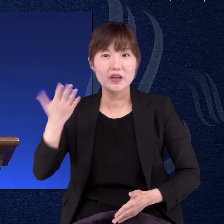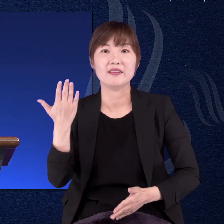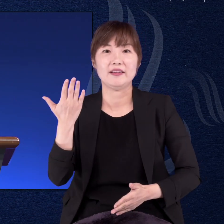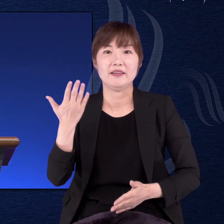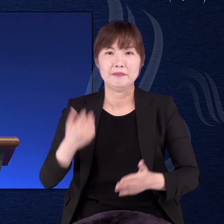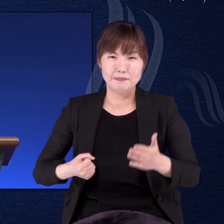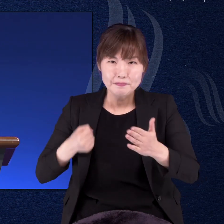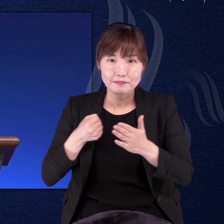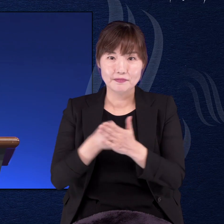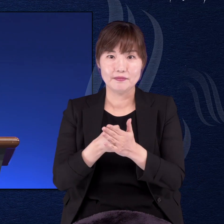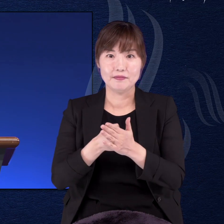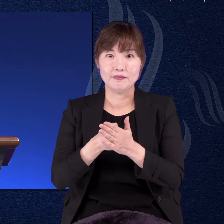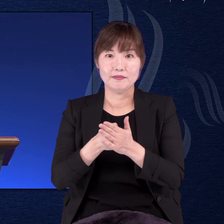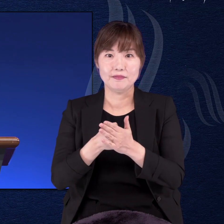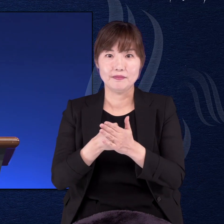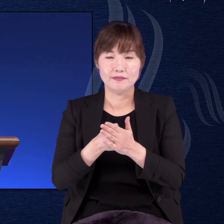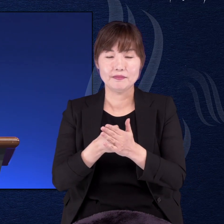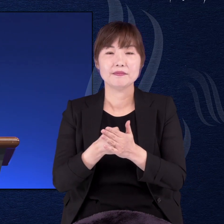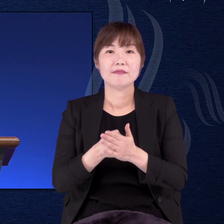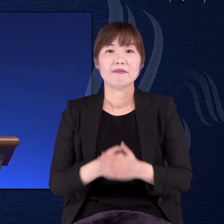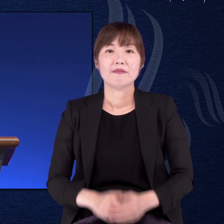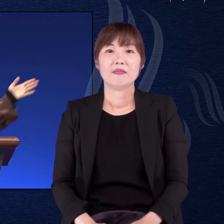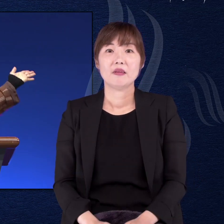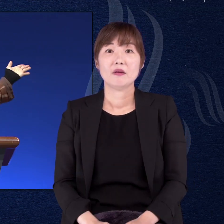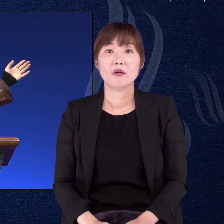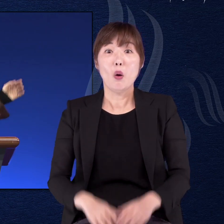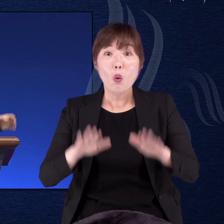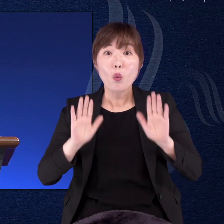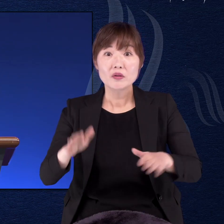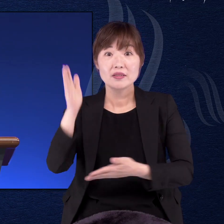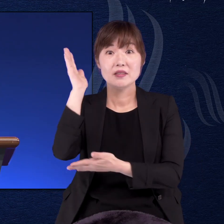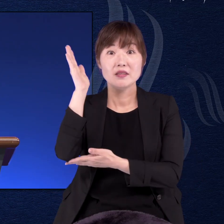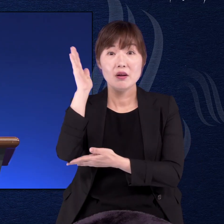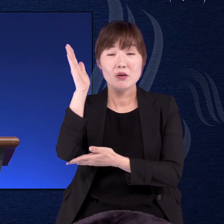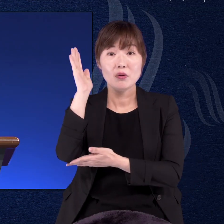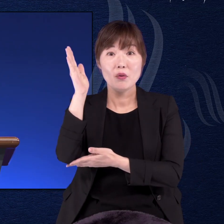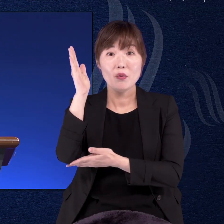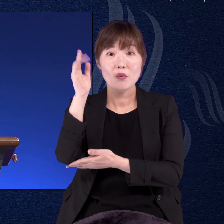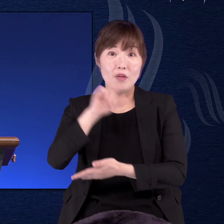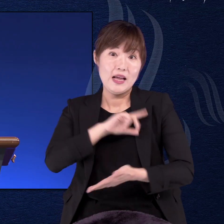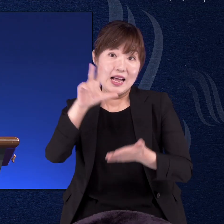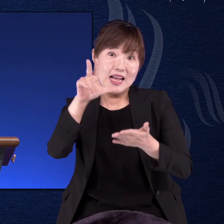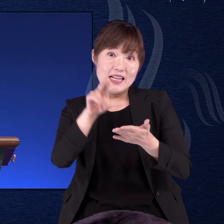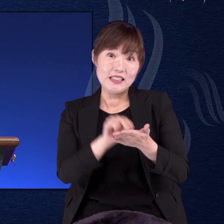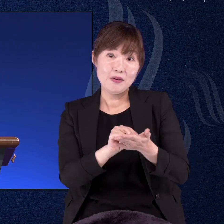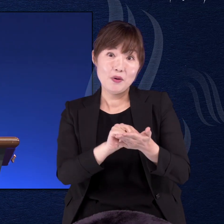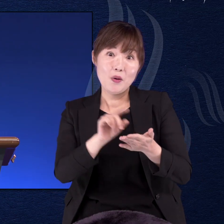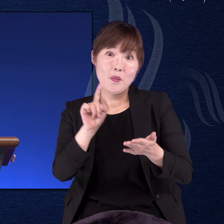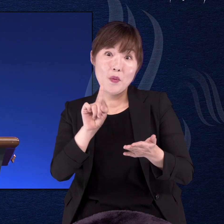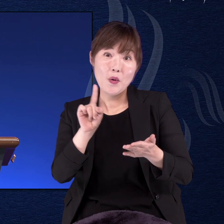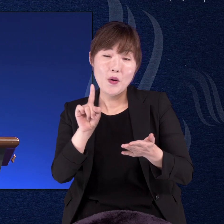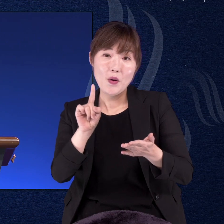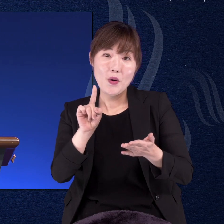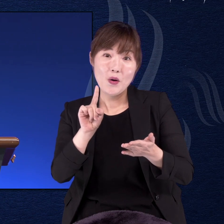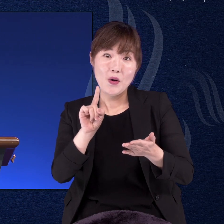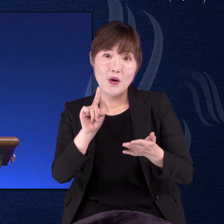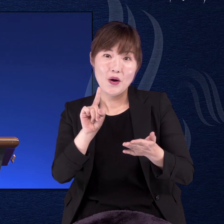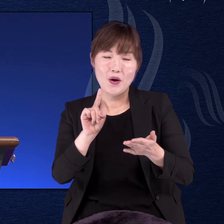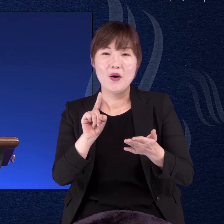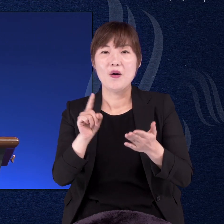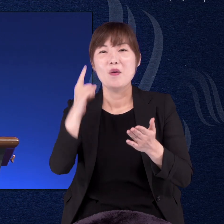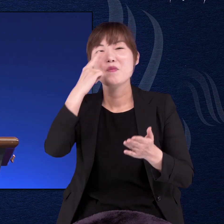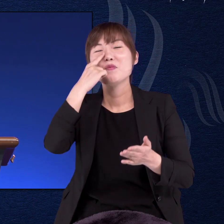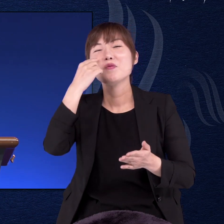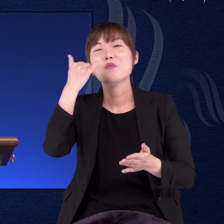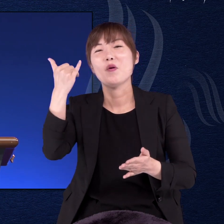싶은 이야기는 오늘 제목이 뭐죠? 부모의 사명이죠. 거창하진 않아요.